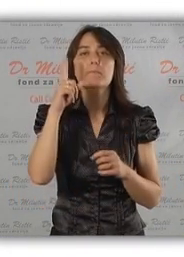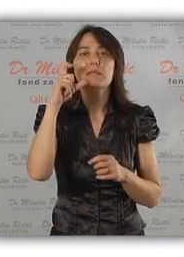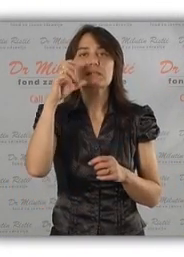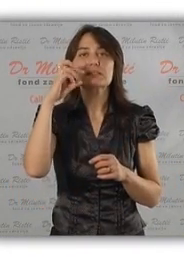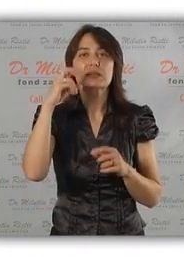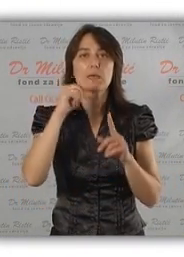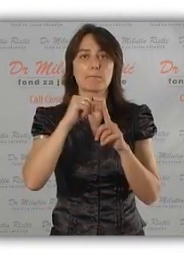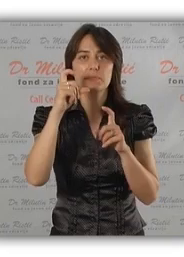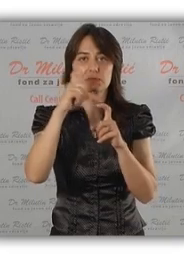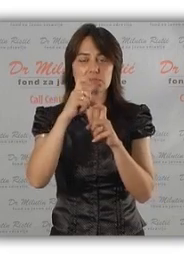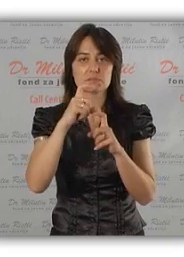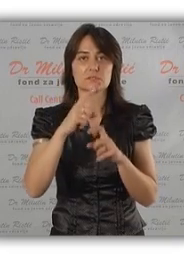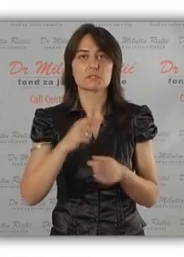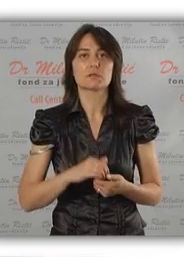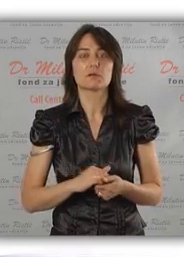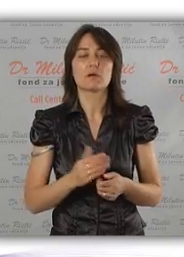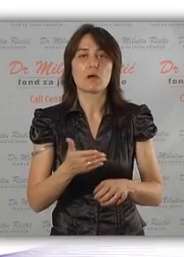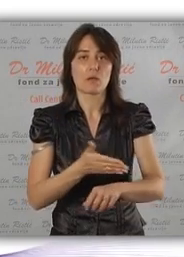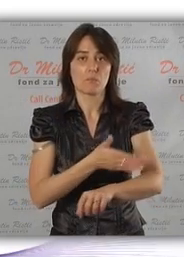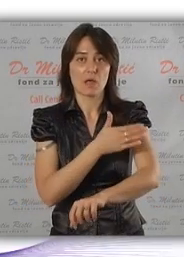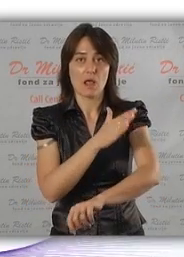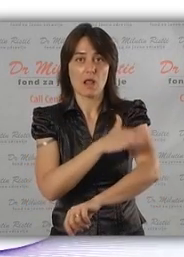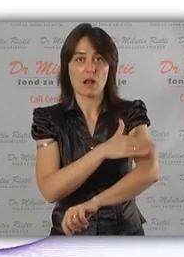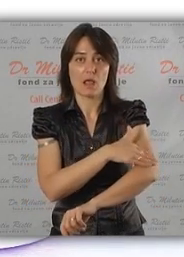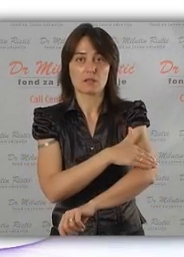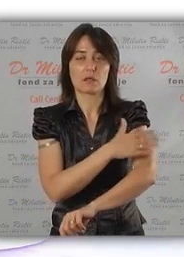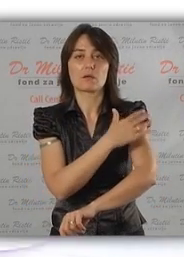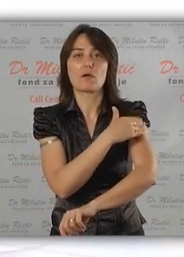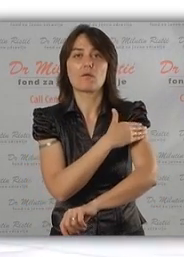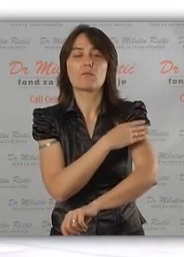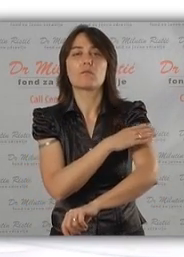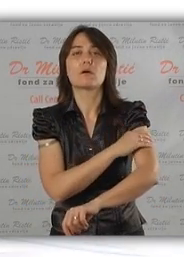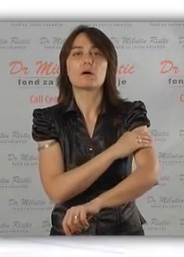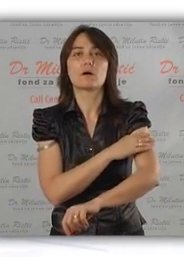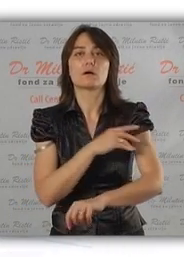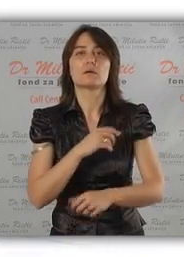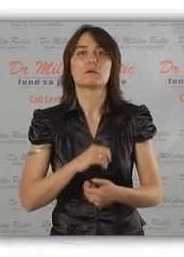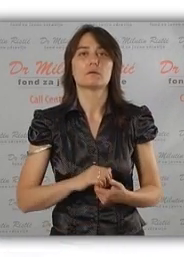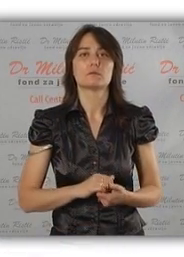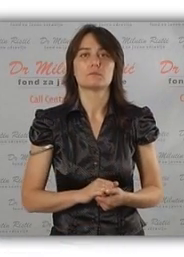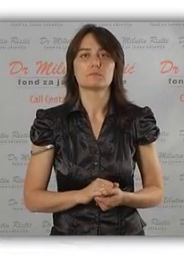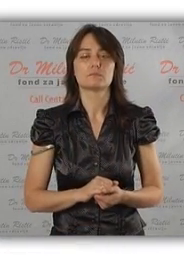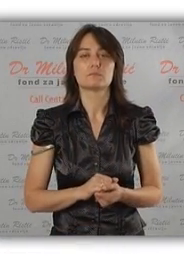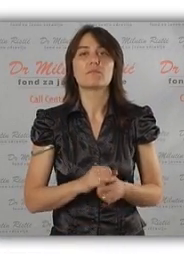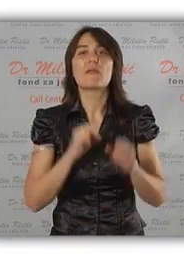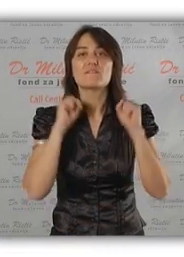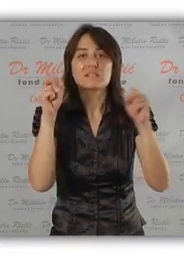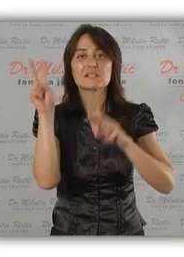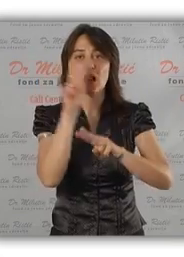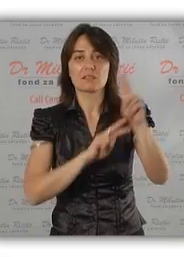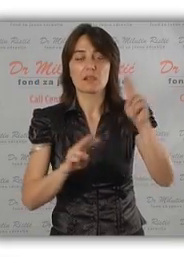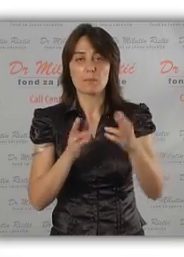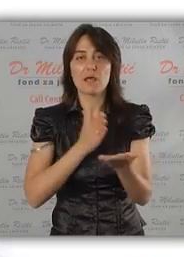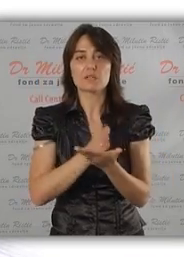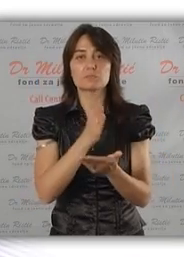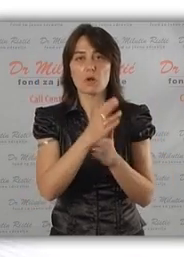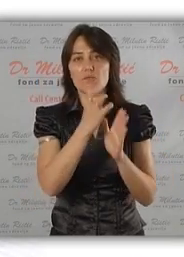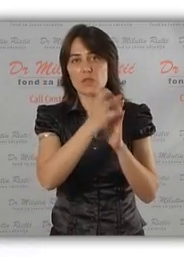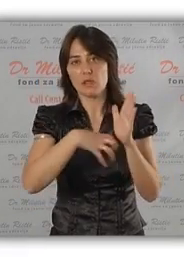mišić quadriceps ili biceps femoris, a u predelu nadlakatne kosti biceps ili triceps